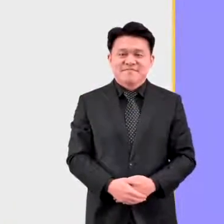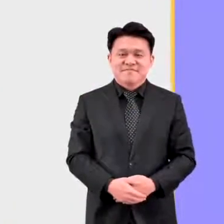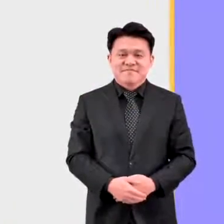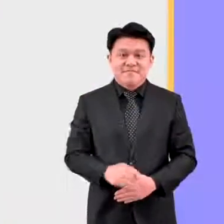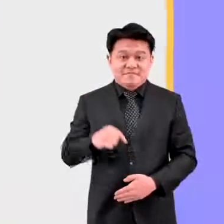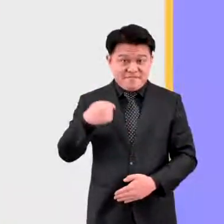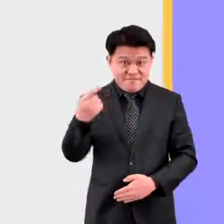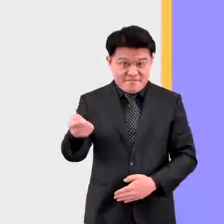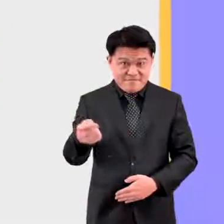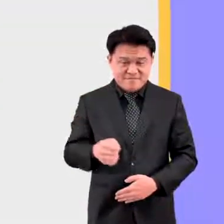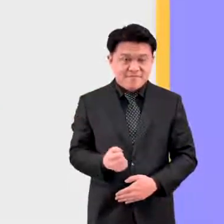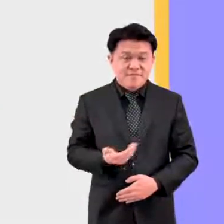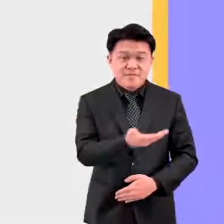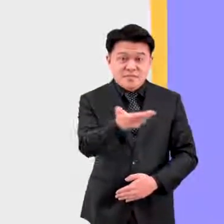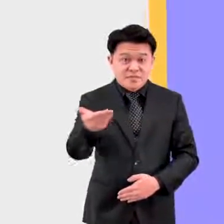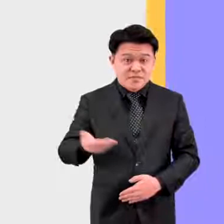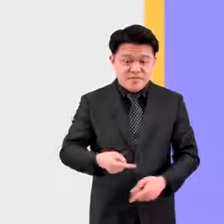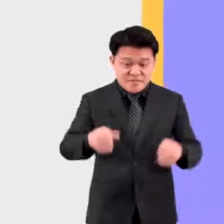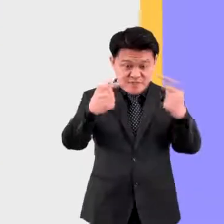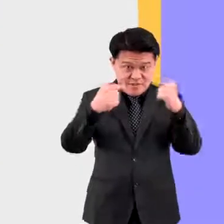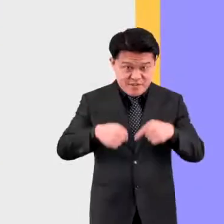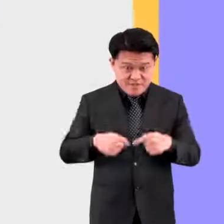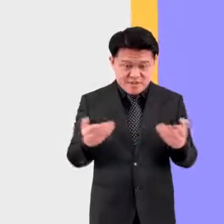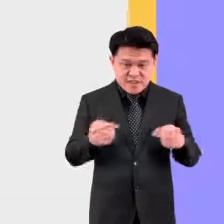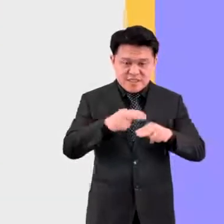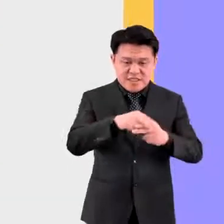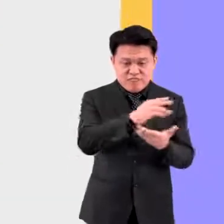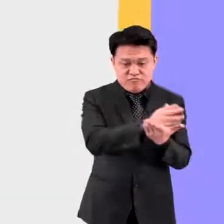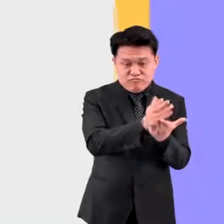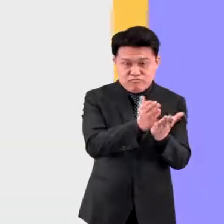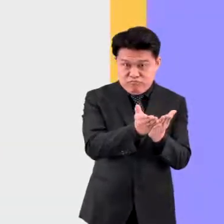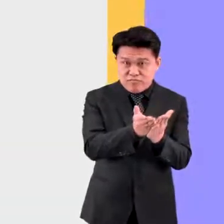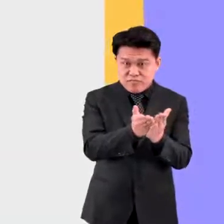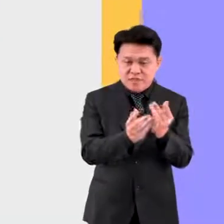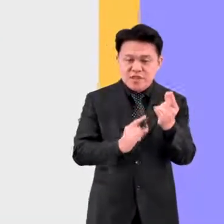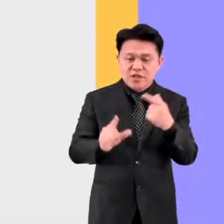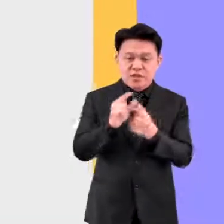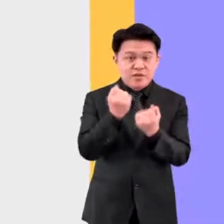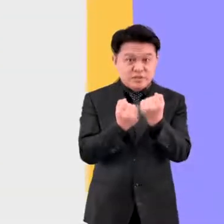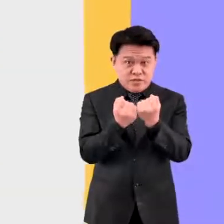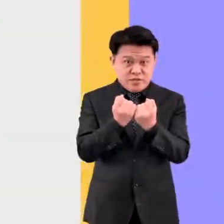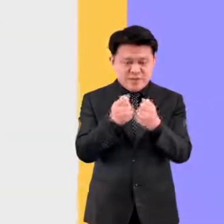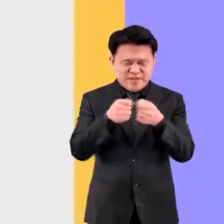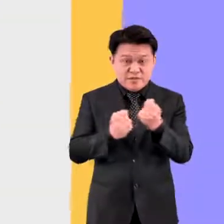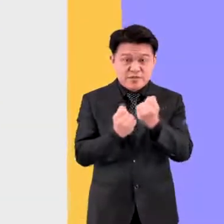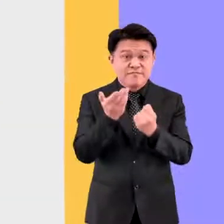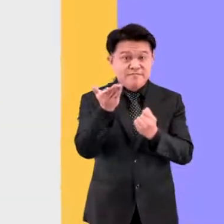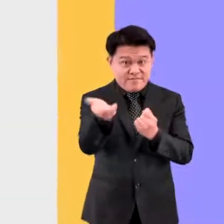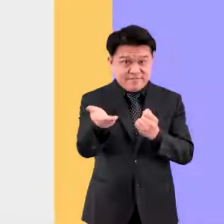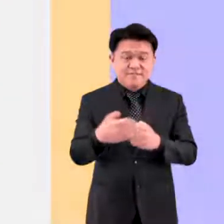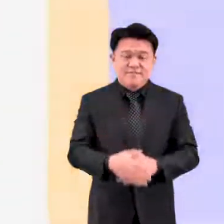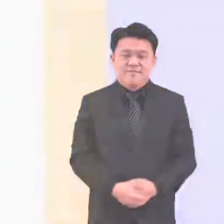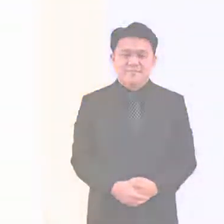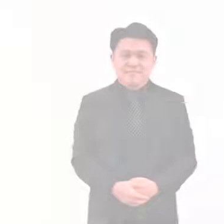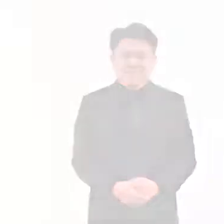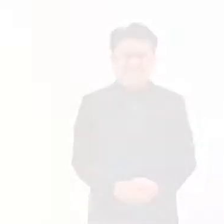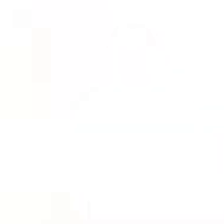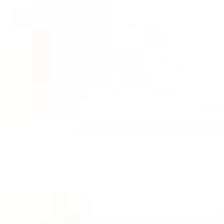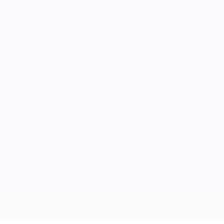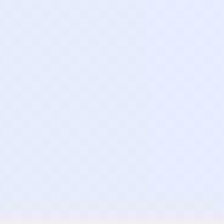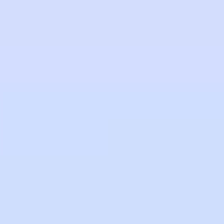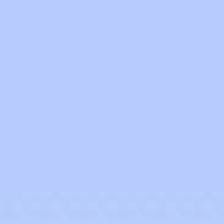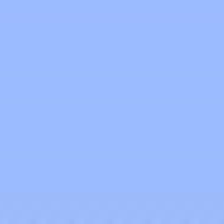기원하겠습니다. 다음은 여러분이 참여하시게 될 일자리 유형별로 보다 자세히 안내해드리겠습니다.